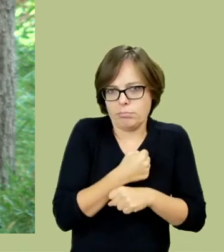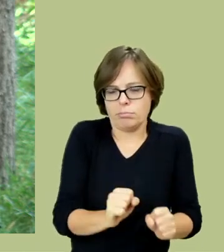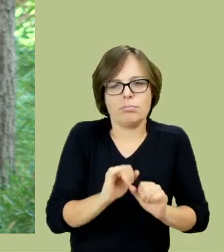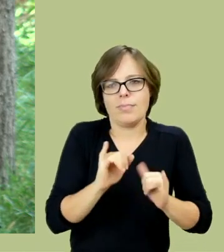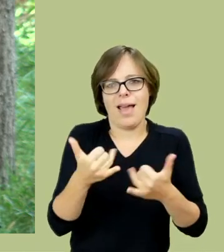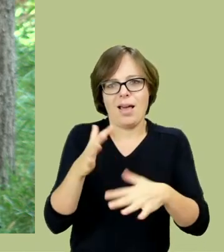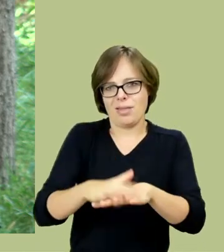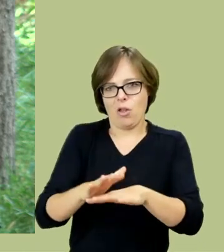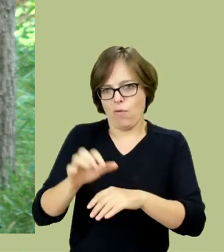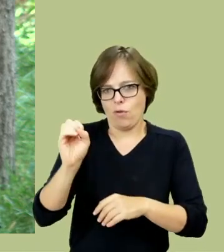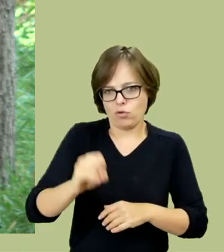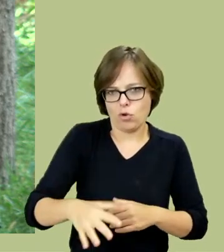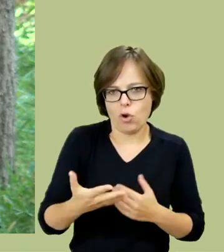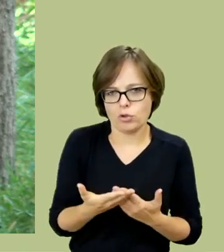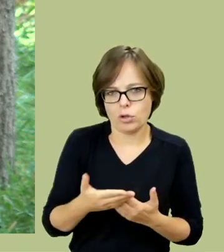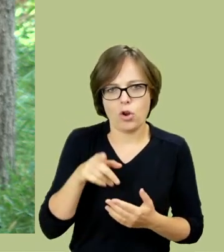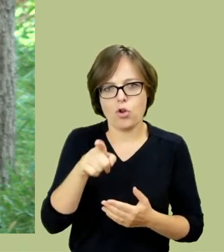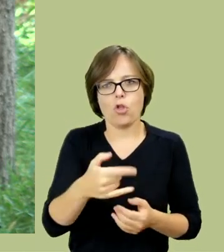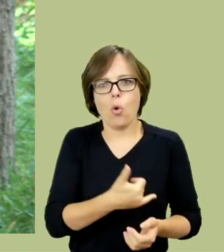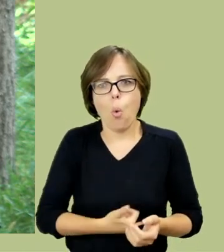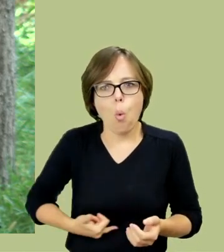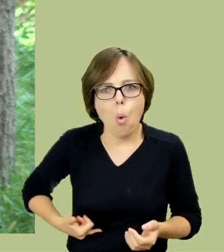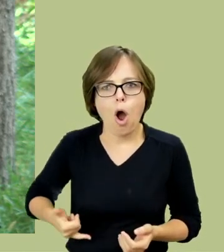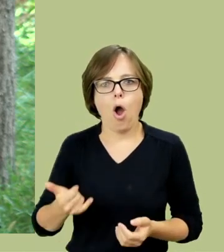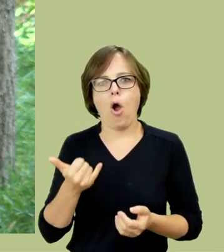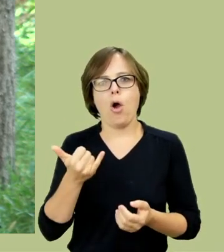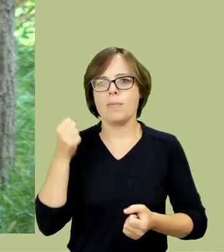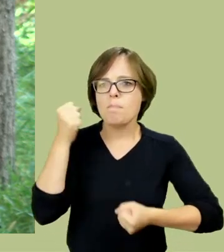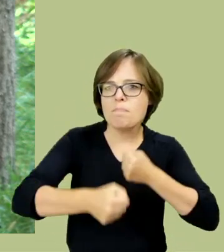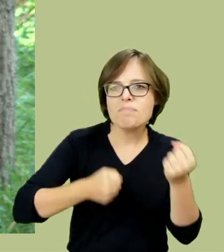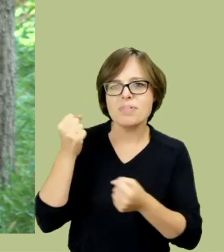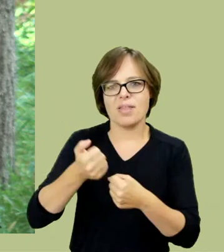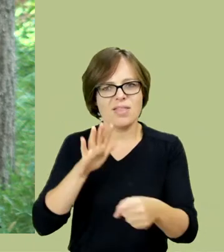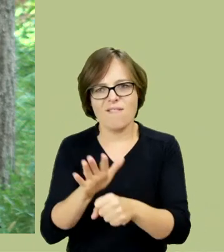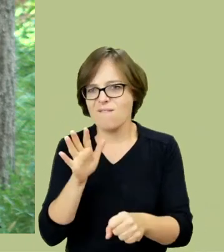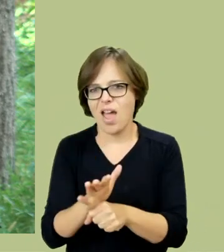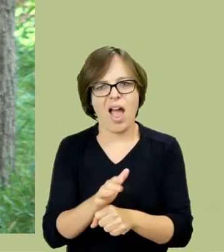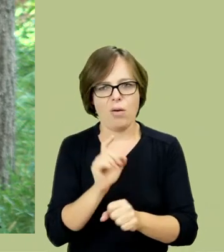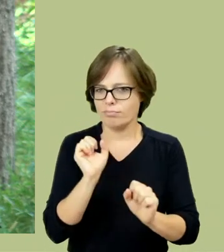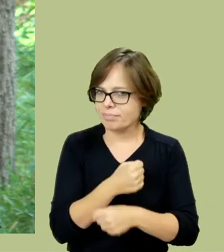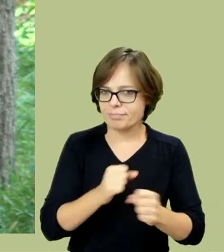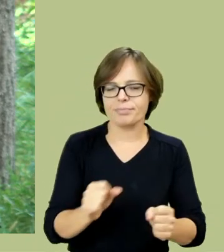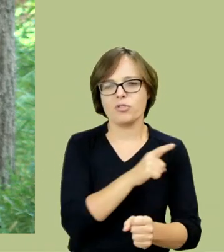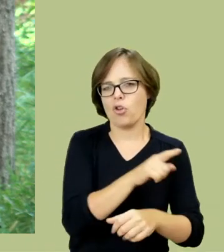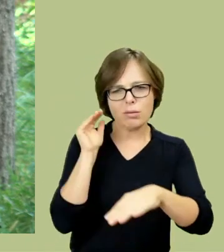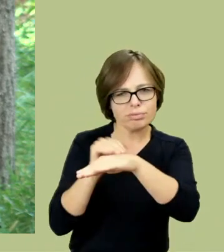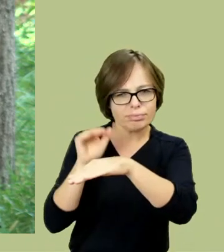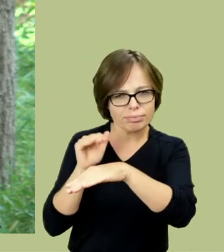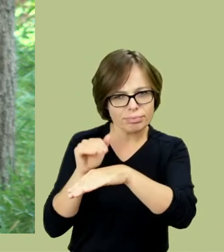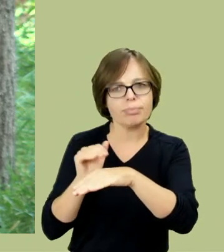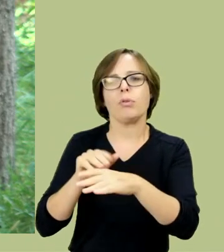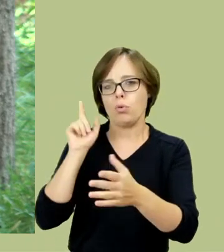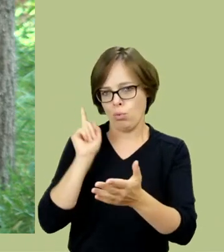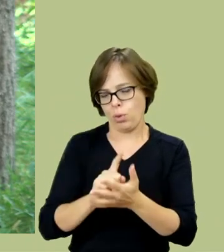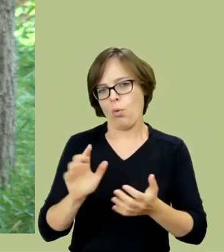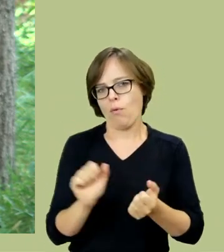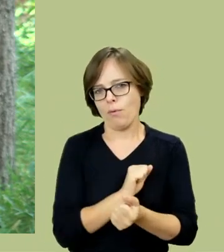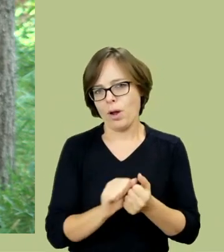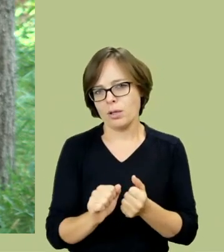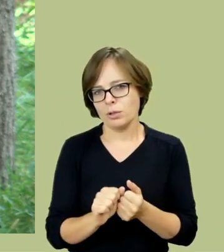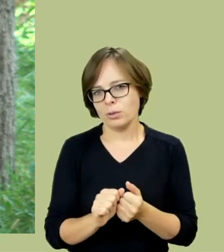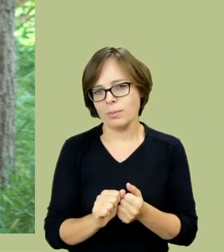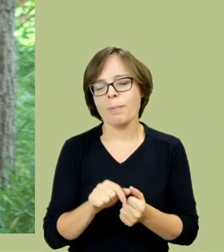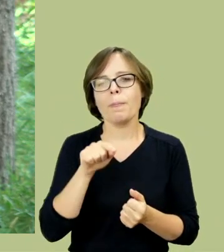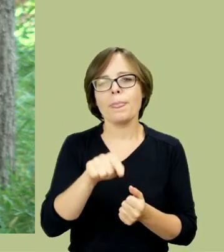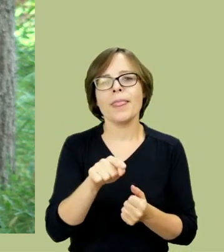traktować gorzej, że mogą być głodzone, bite i gwałcone. I wywalczyła to. Byt tych więźniarek obyczajowych, jak